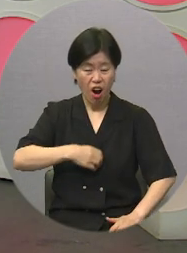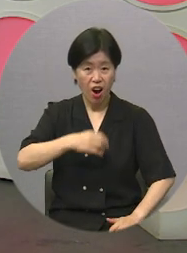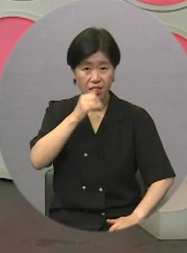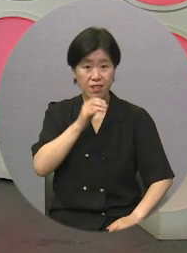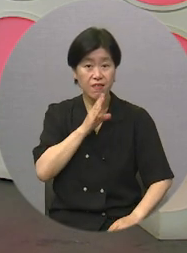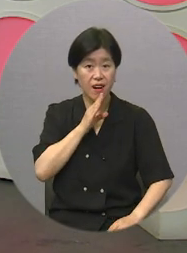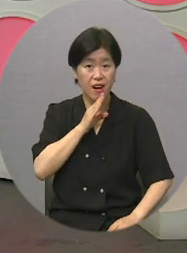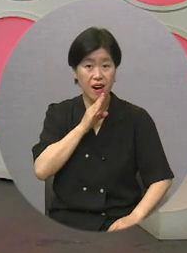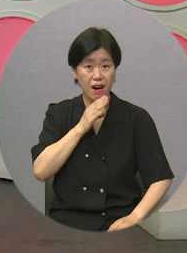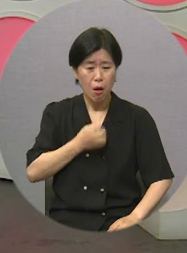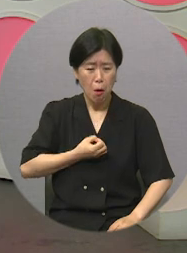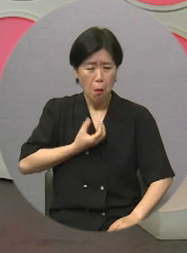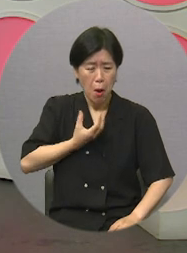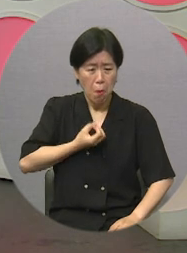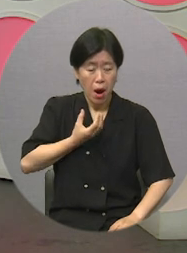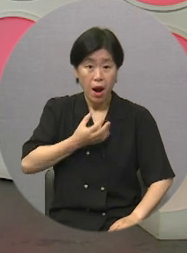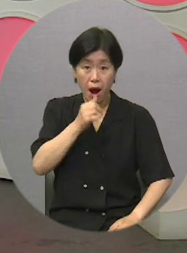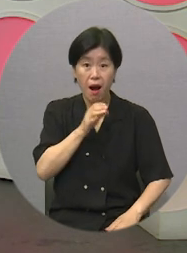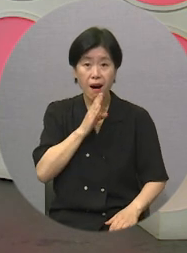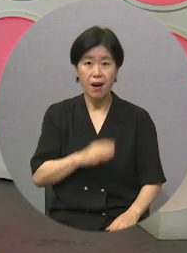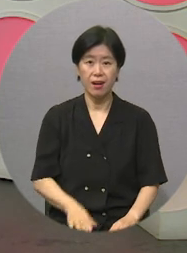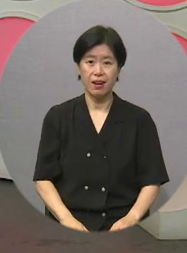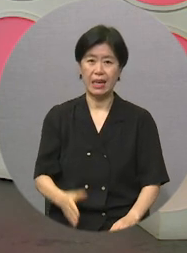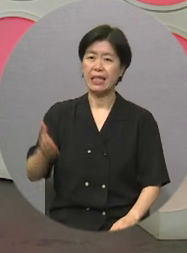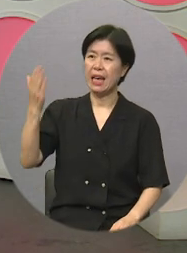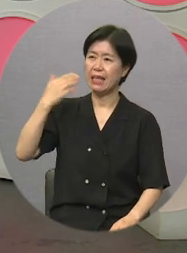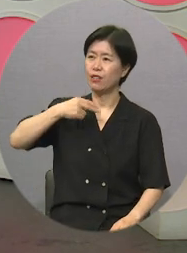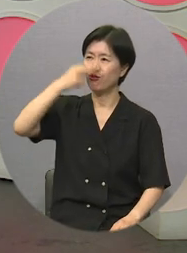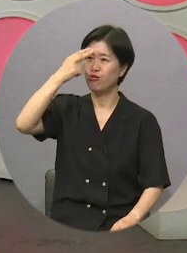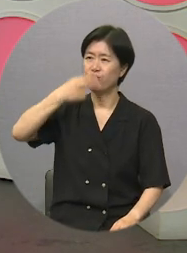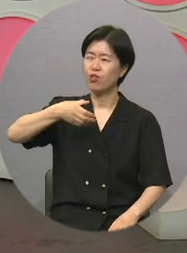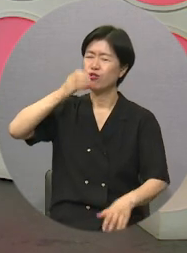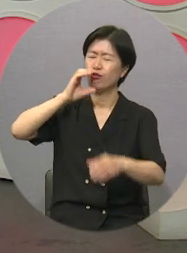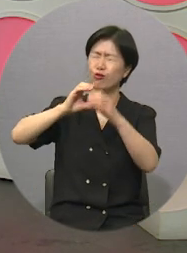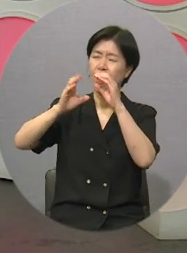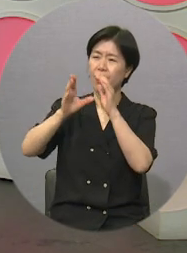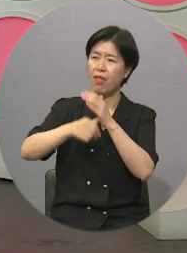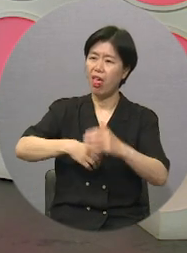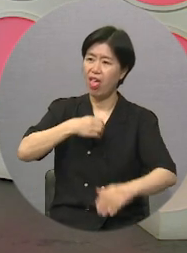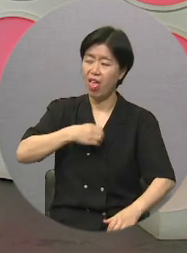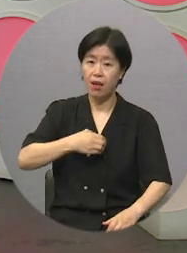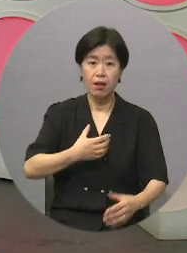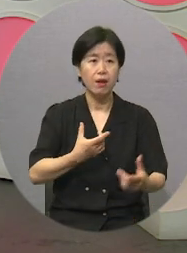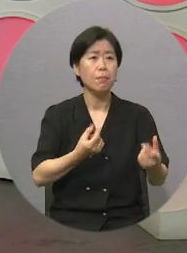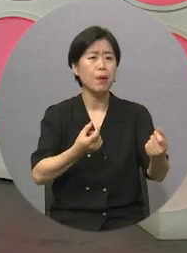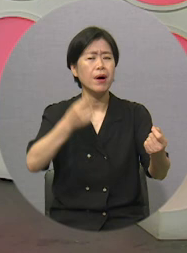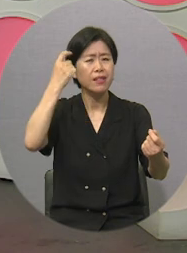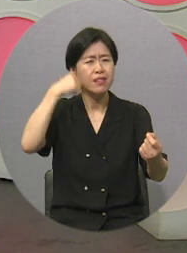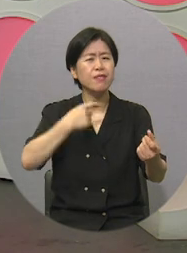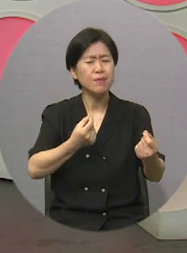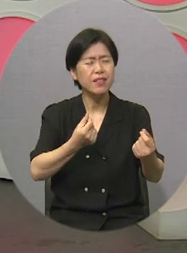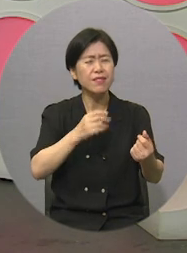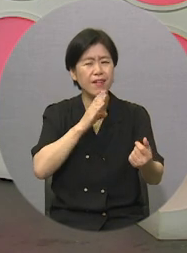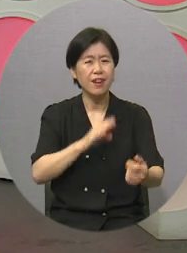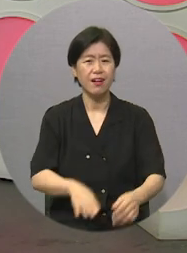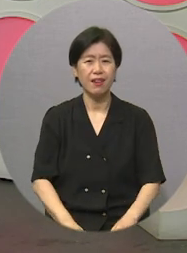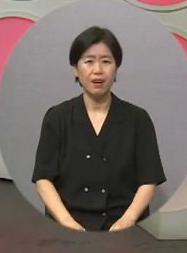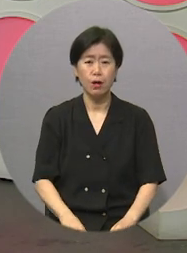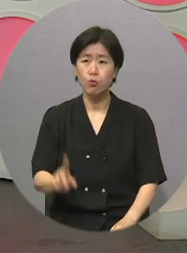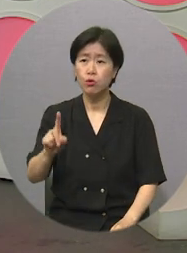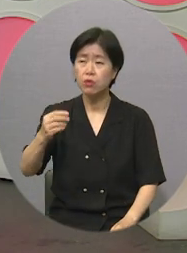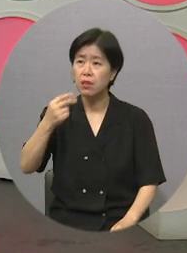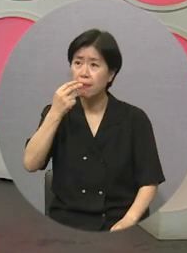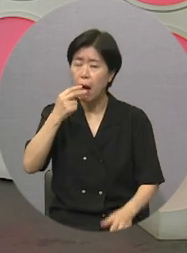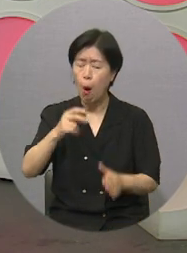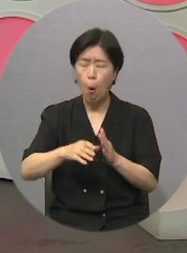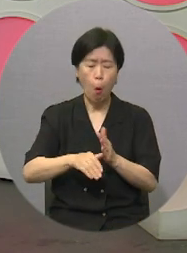그런 식으로. 막 토가 나오고 옛날에 뭐 비리가 술 있는데, 먹지 그렇지. 못해. 그 느낌하고 같아요. 그래요? 아 아우, 그런 냄새만 거구나. 맡겨도 막